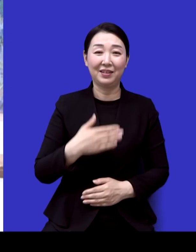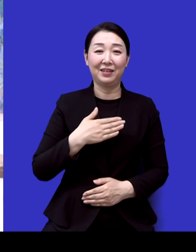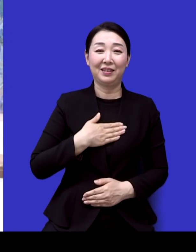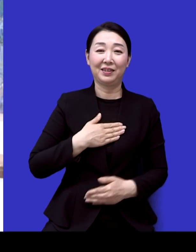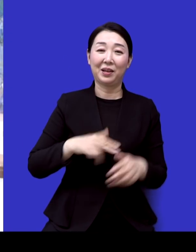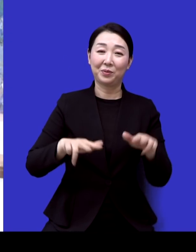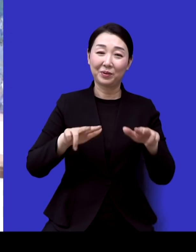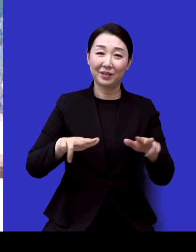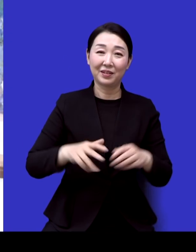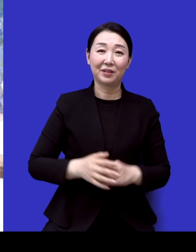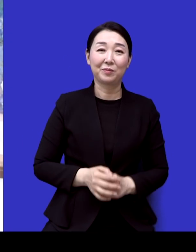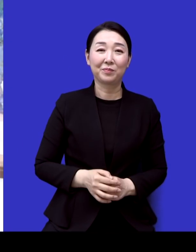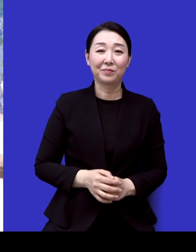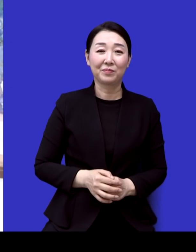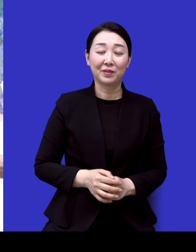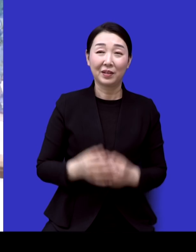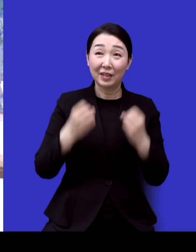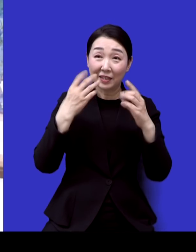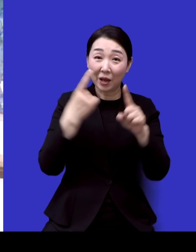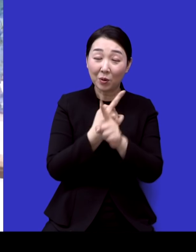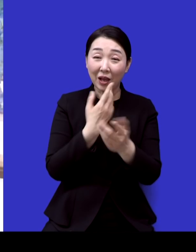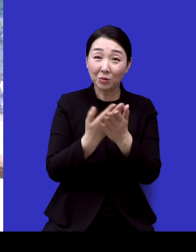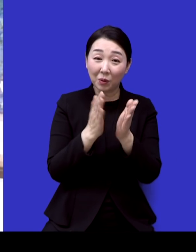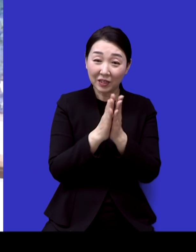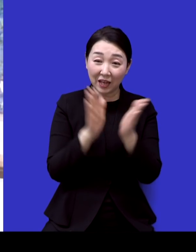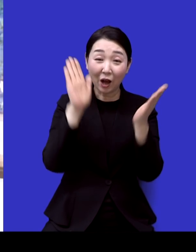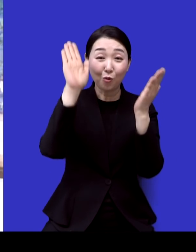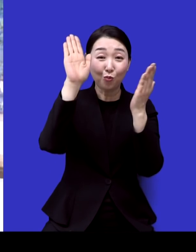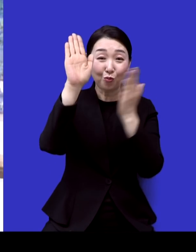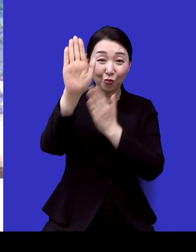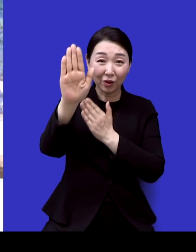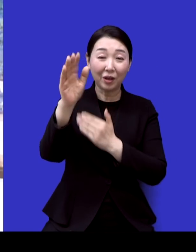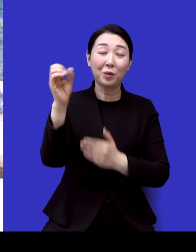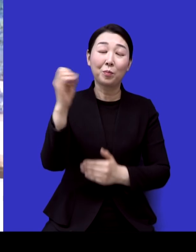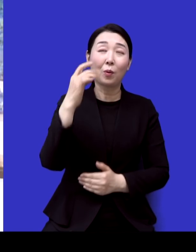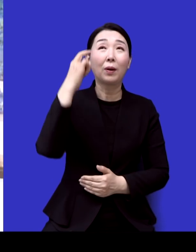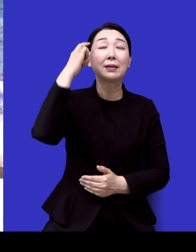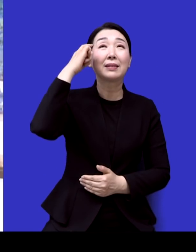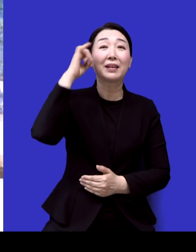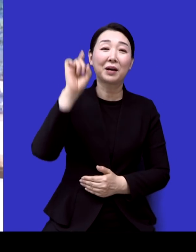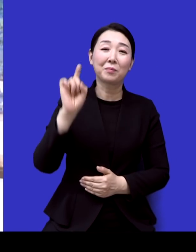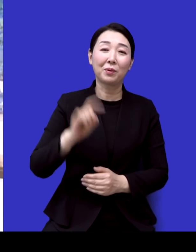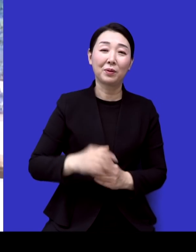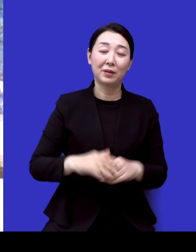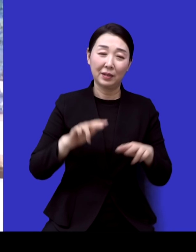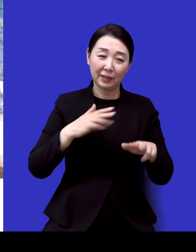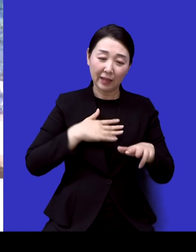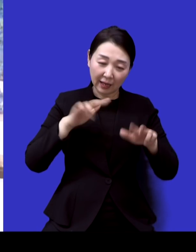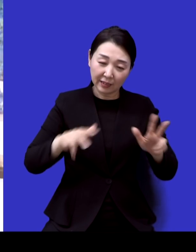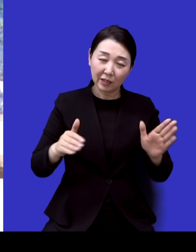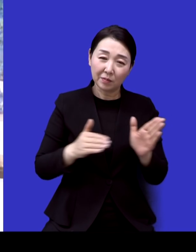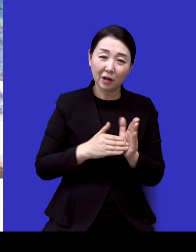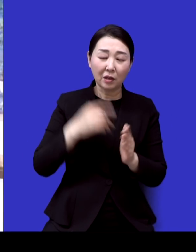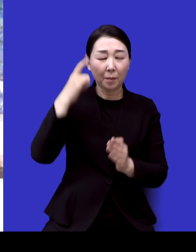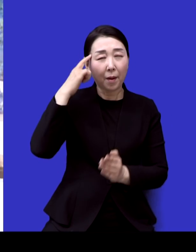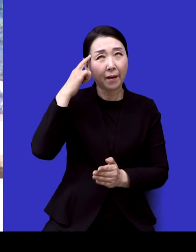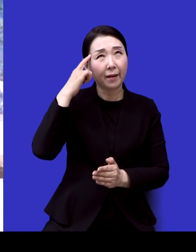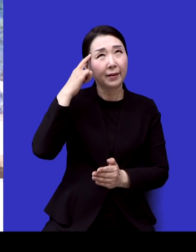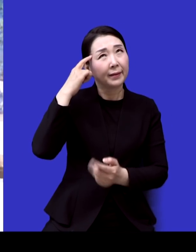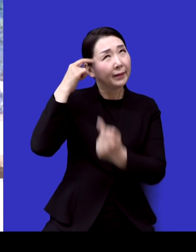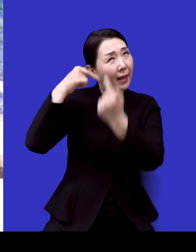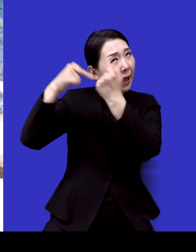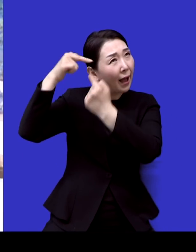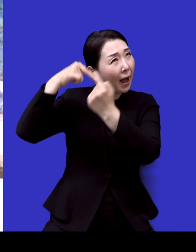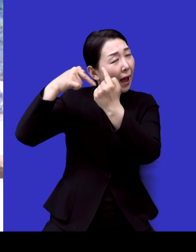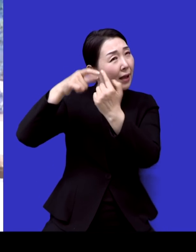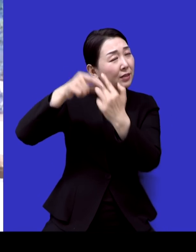이제 이 새롭게 하소서 시작하고 나서 쭉 든 생각인데 내가 지금까지 내가 머리를 굴려서